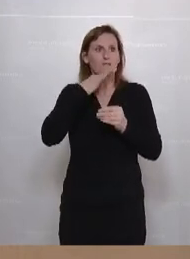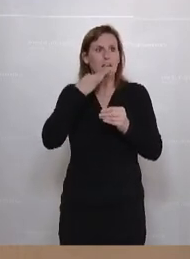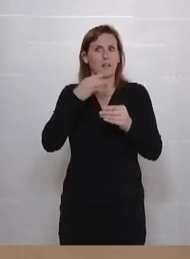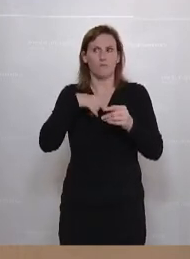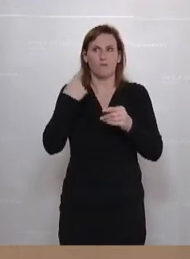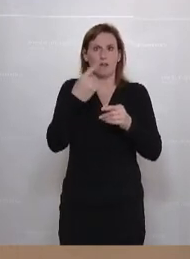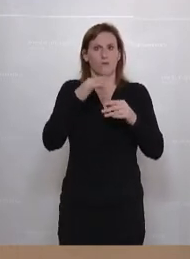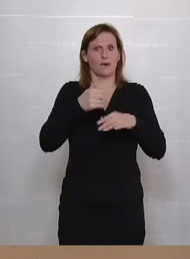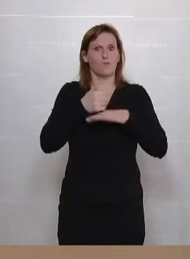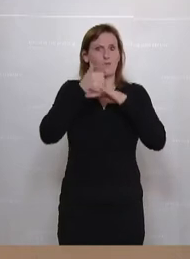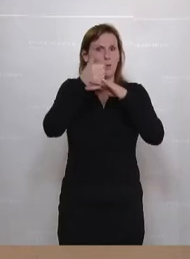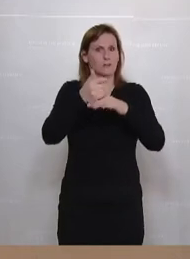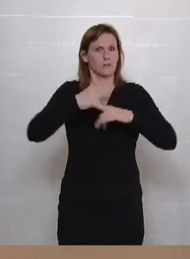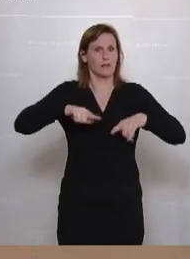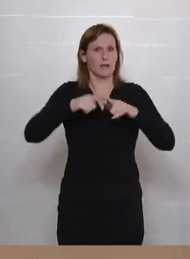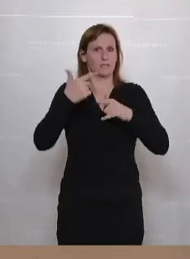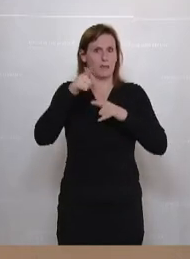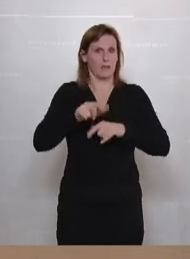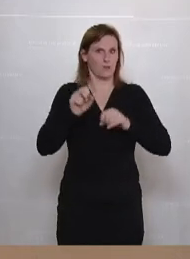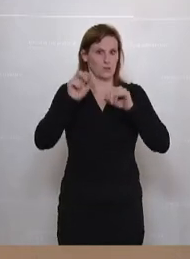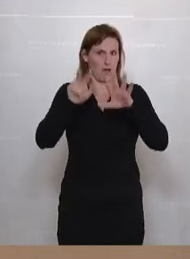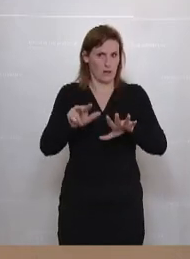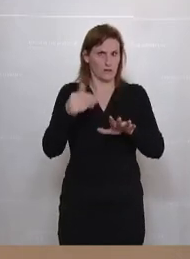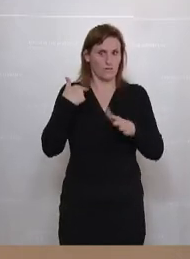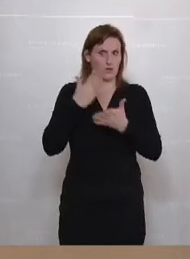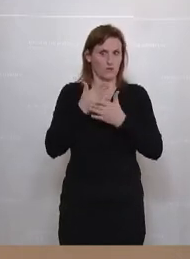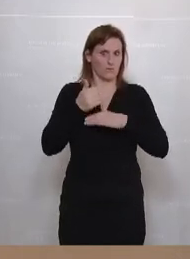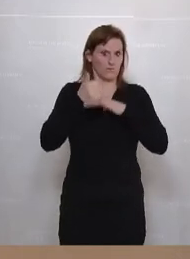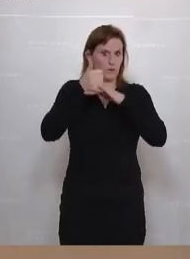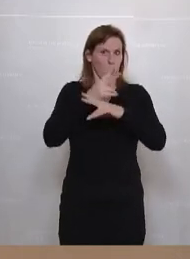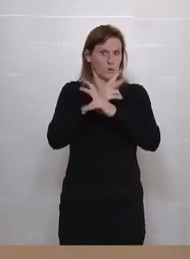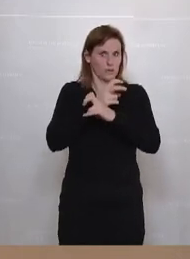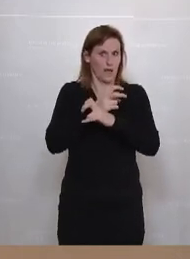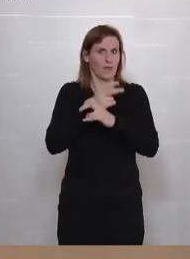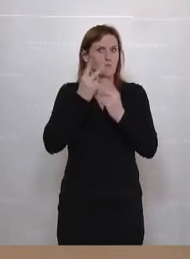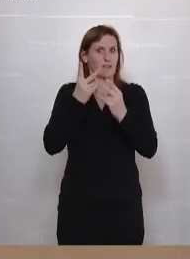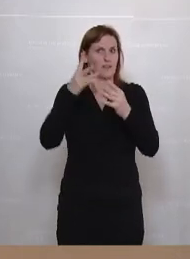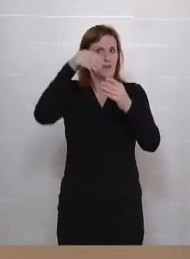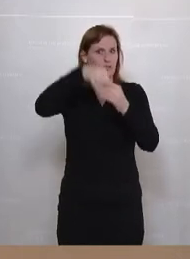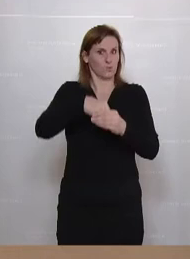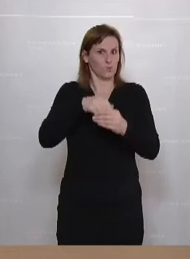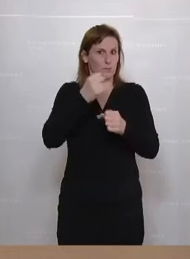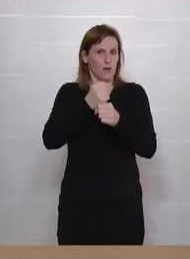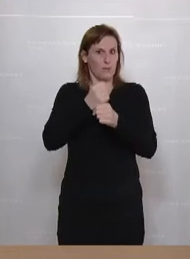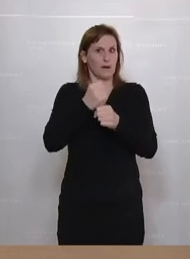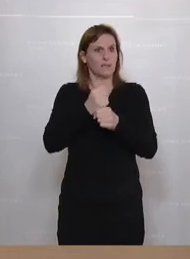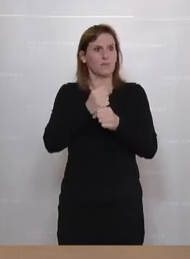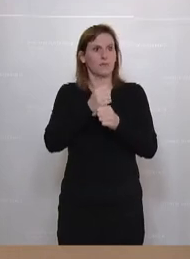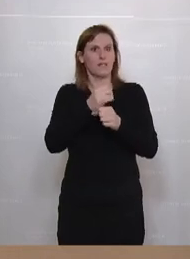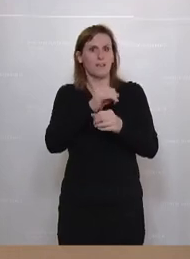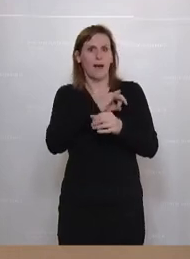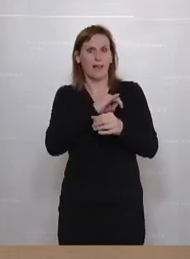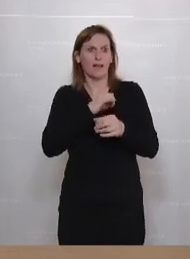EU-Vorsitzland 2018 in die Debatte eingebracht haben. Der wesentliche Punkt ist, wir können nicht einzelne Elemente